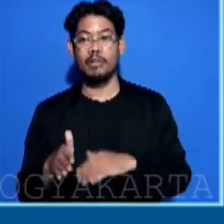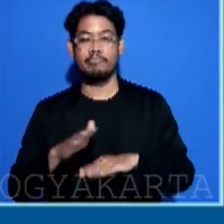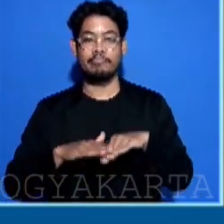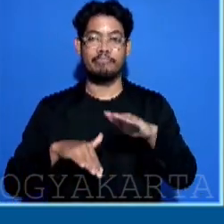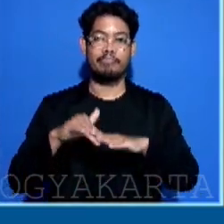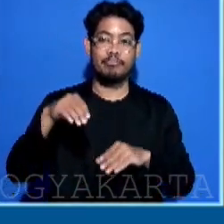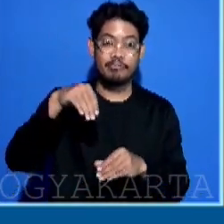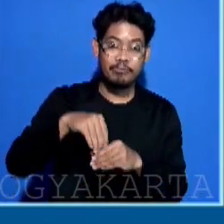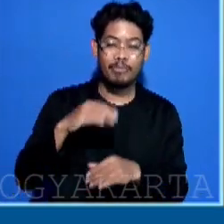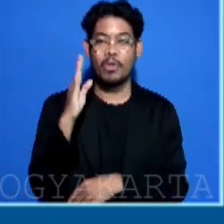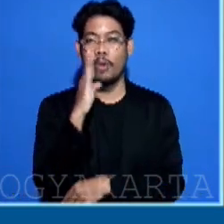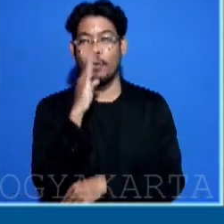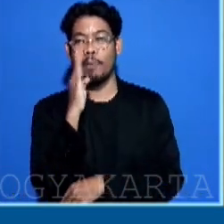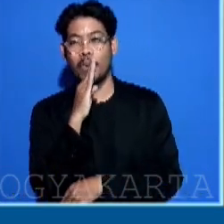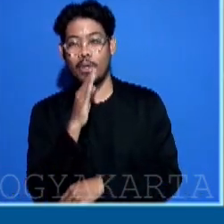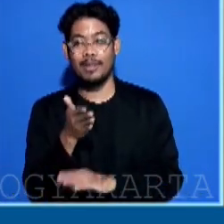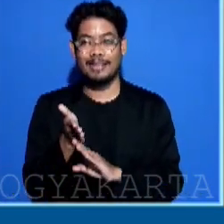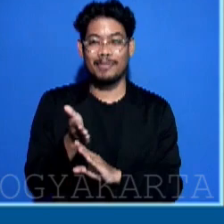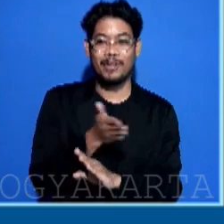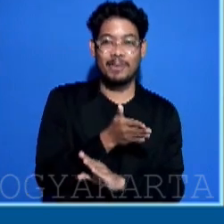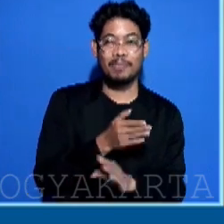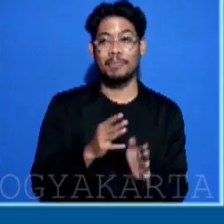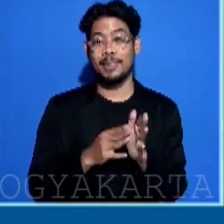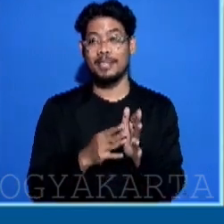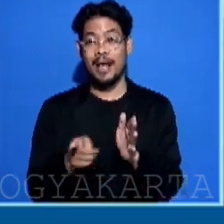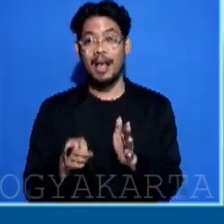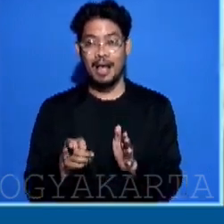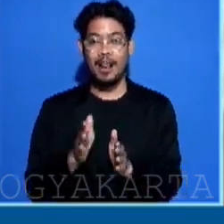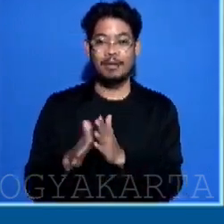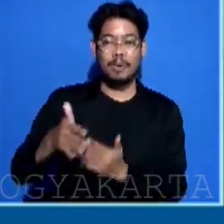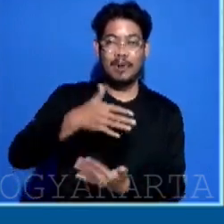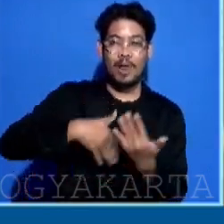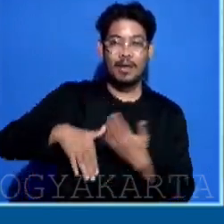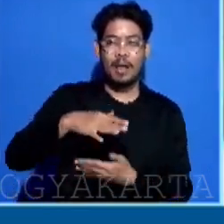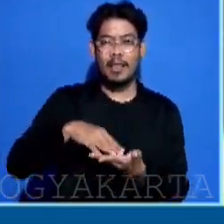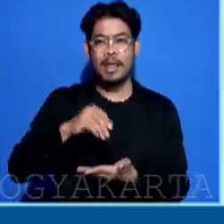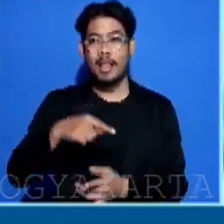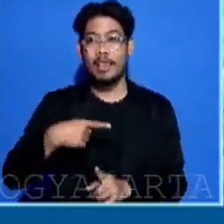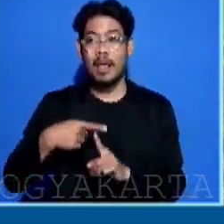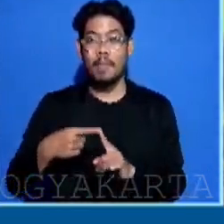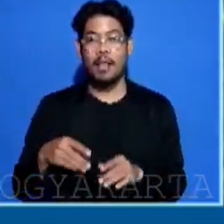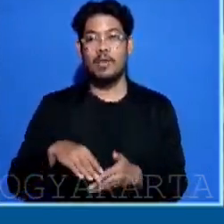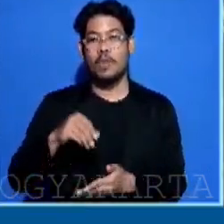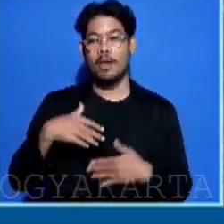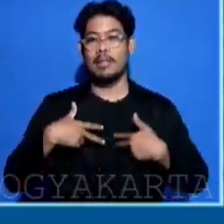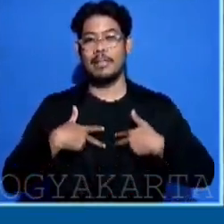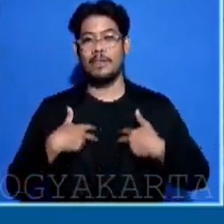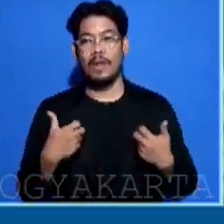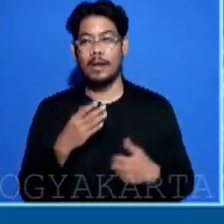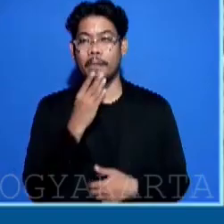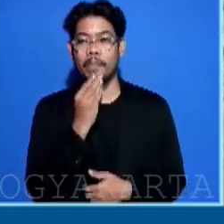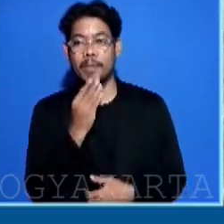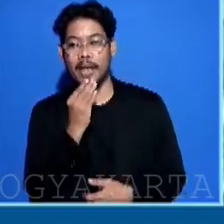seonanangiananb saklebeting nanem mrico namung ginaken rabuk organik jalaran menawi ginaken rabuk kimia saget lanas menggah cara